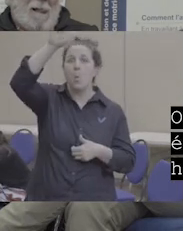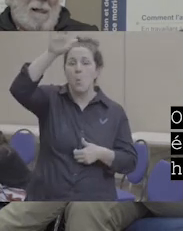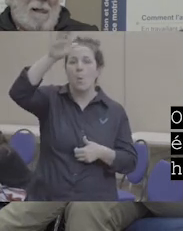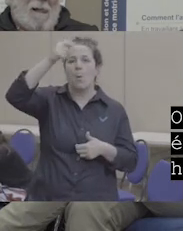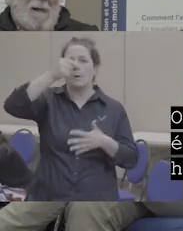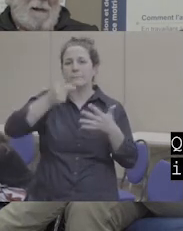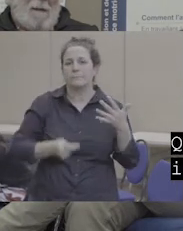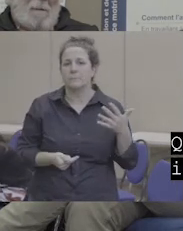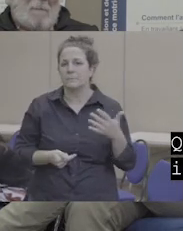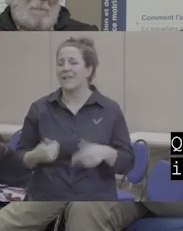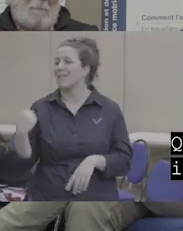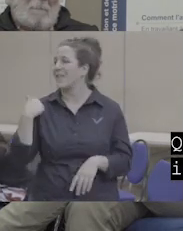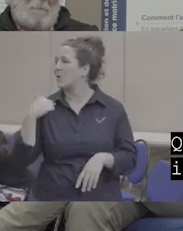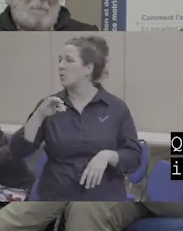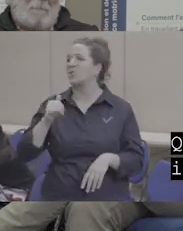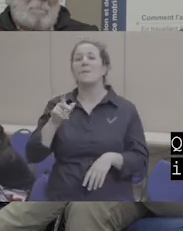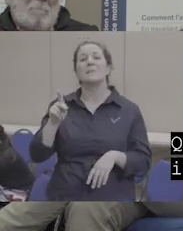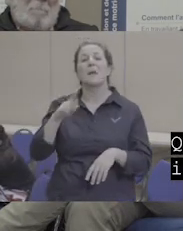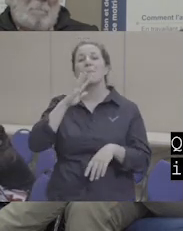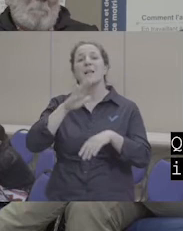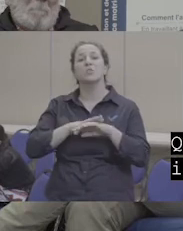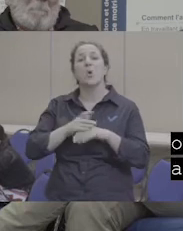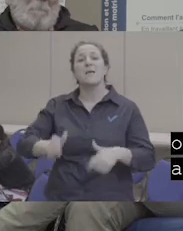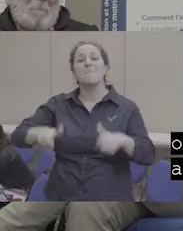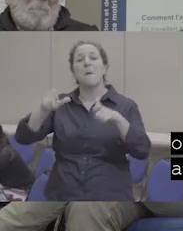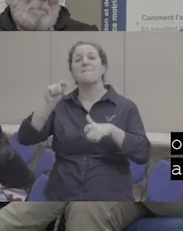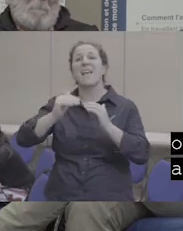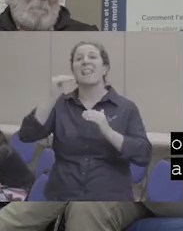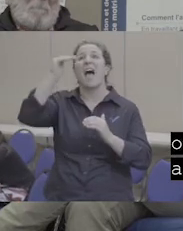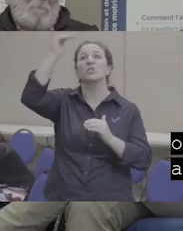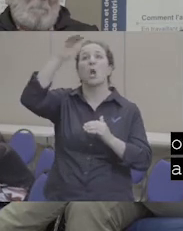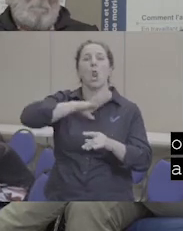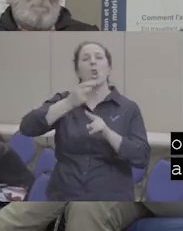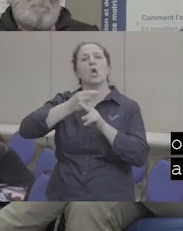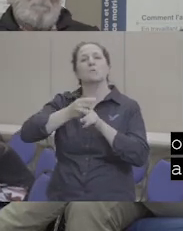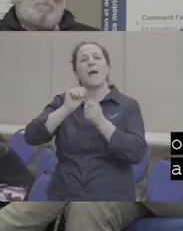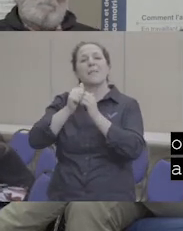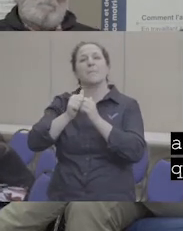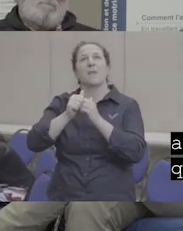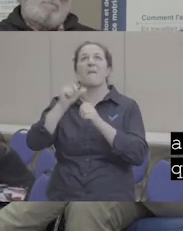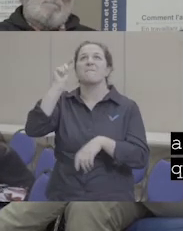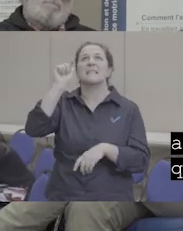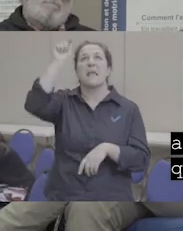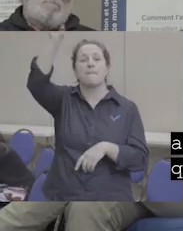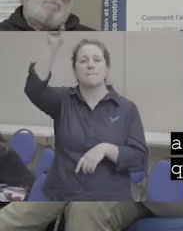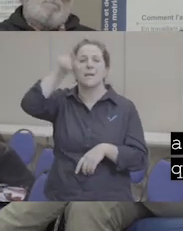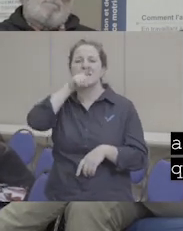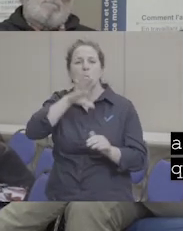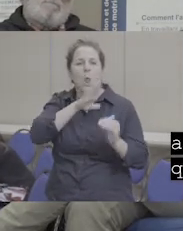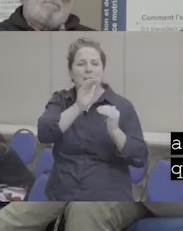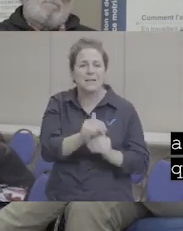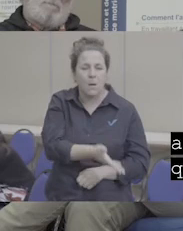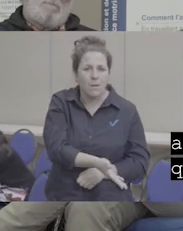que certaines hauteurs. Quand Jean-Pascal, tantôt, parlait des immeubles de 20 étages, où est-ce qu'on a des logements adaptés, même au 20e étage, c'est sûr qu'il